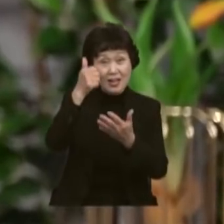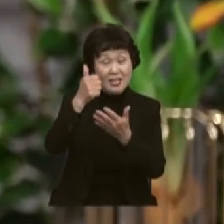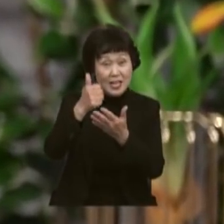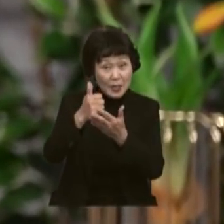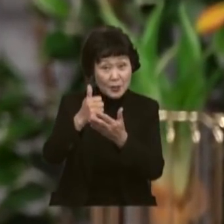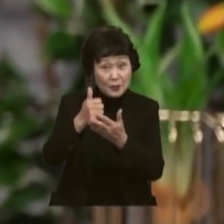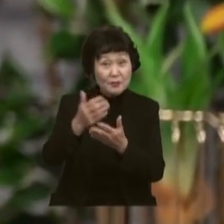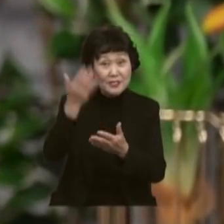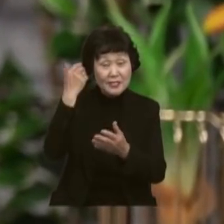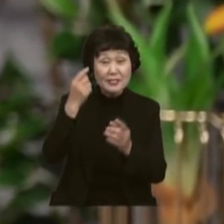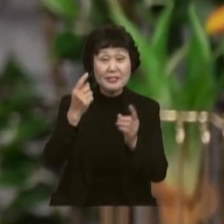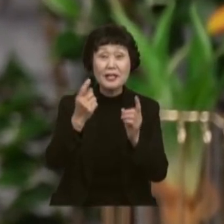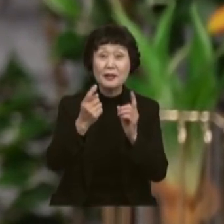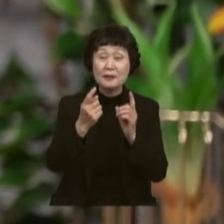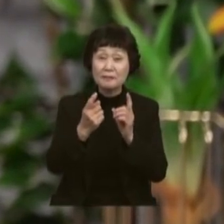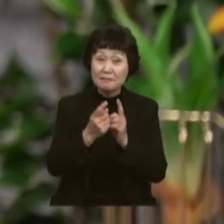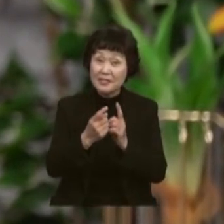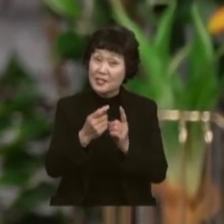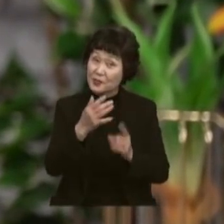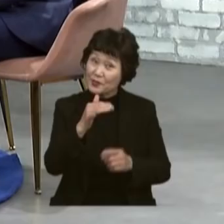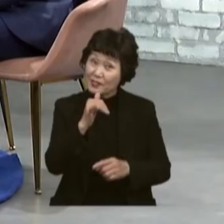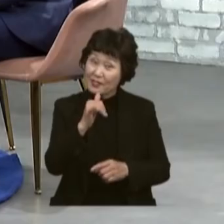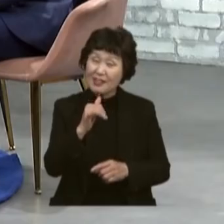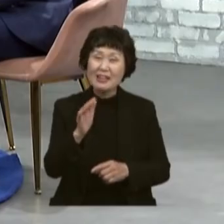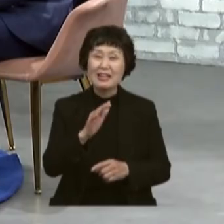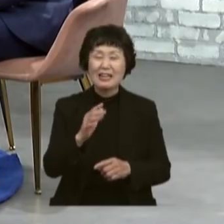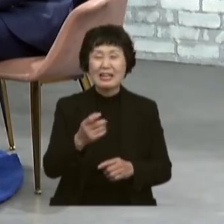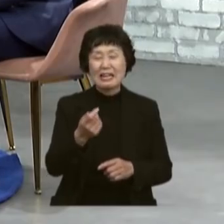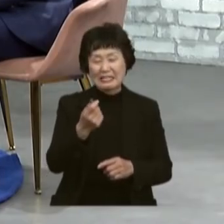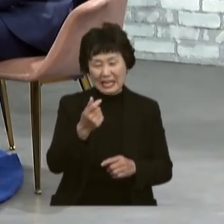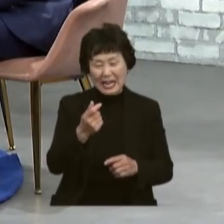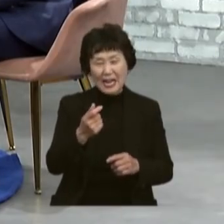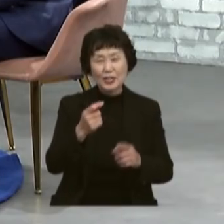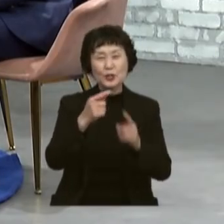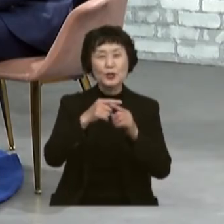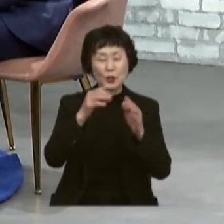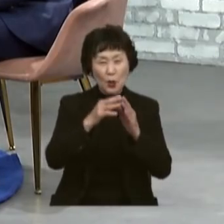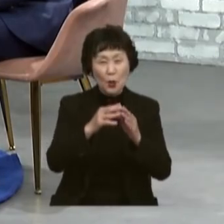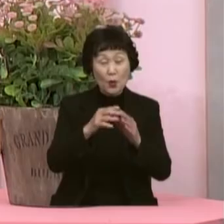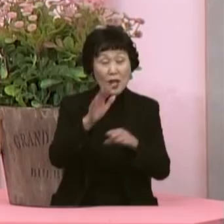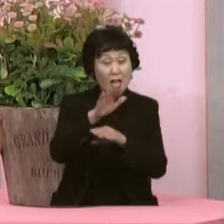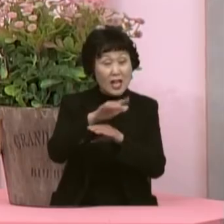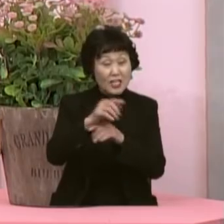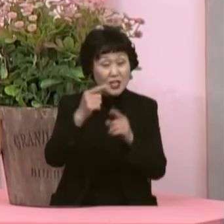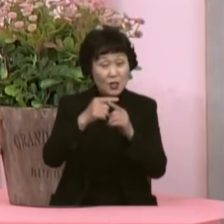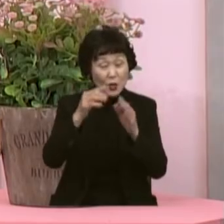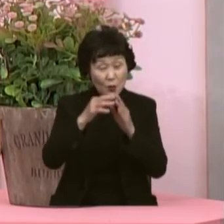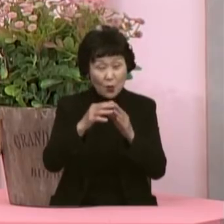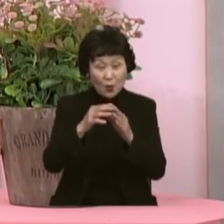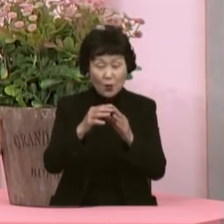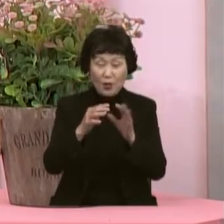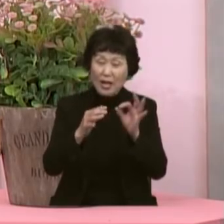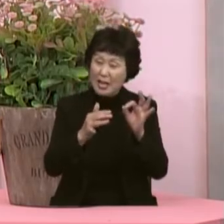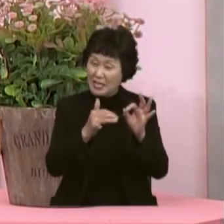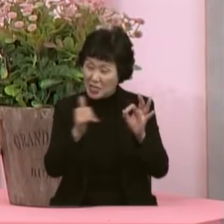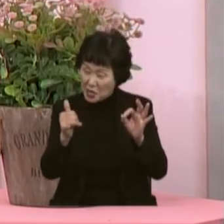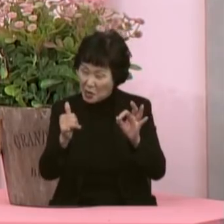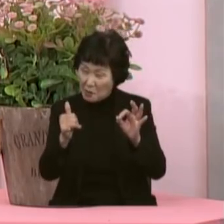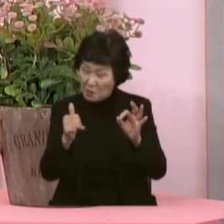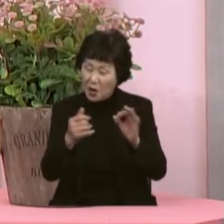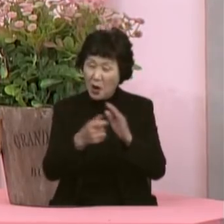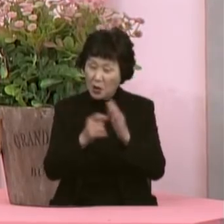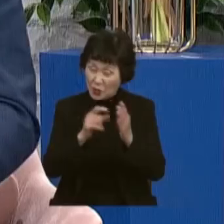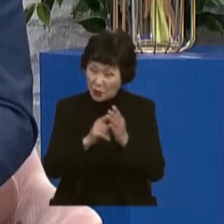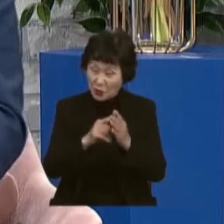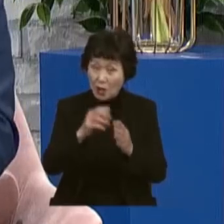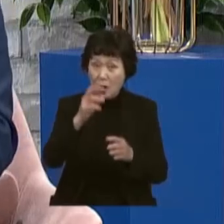누가 생각을 했겠어요? 그러니까요. 하나님만 생각하셨네. 나 왜 살려주셨냐? 네. 몰랐는데 집사님 말씀처럼 아 그래서 살려주셨네요. 그래서